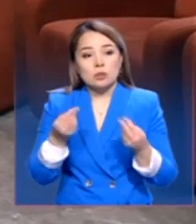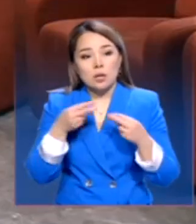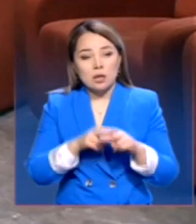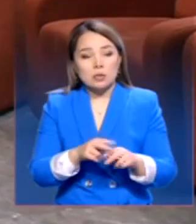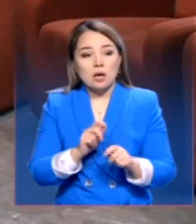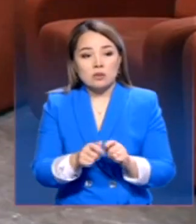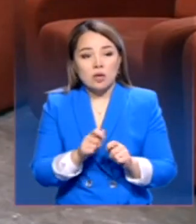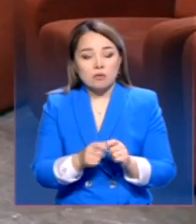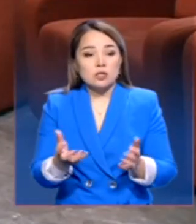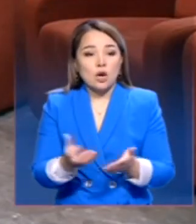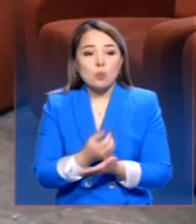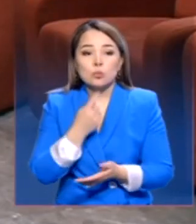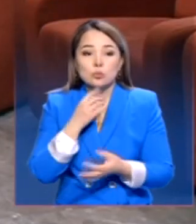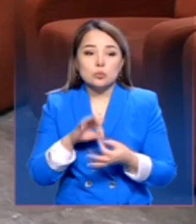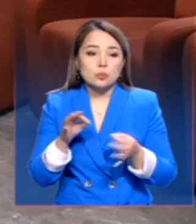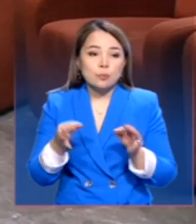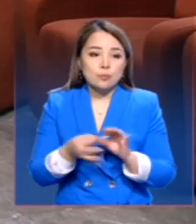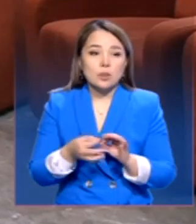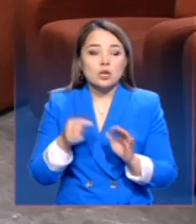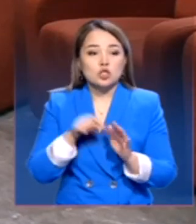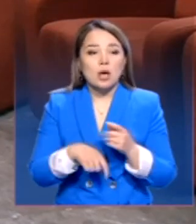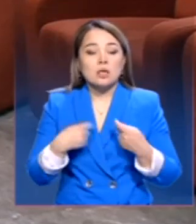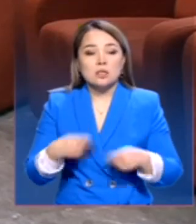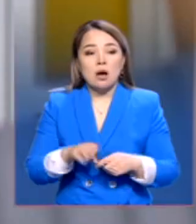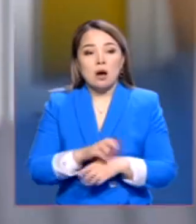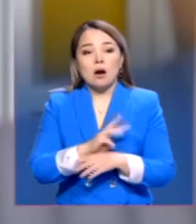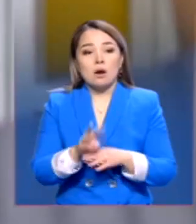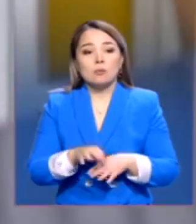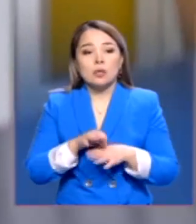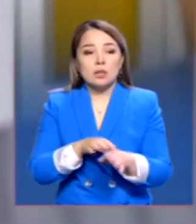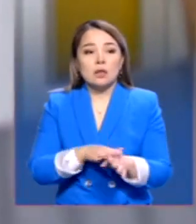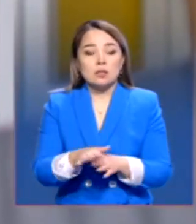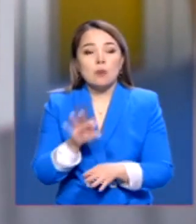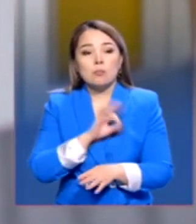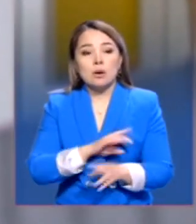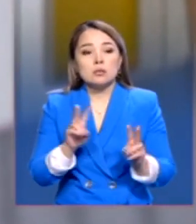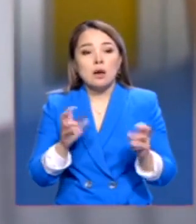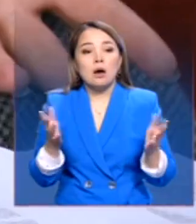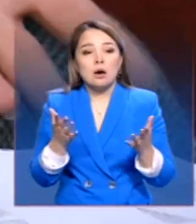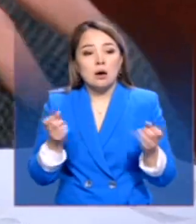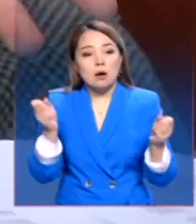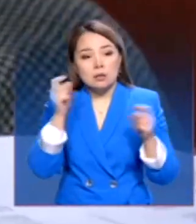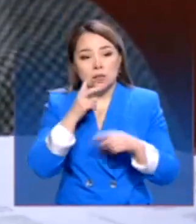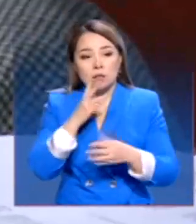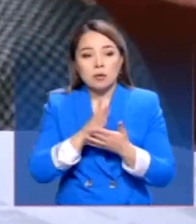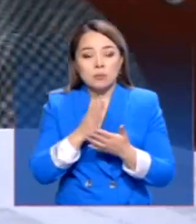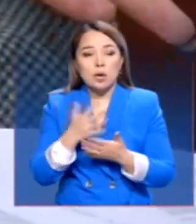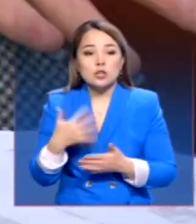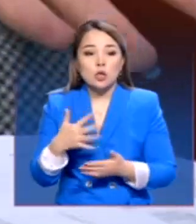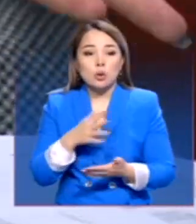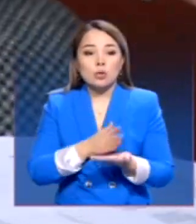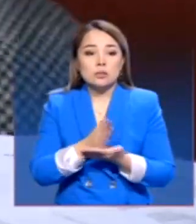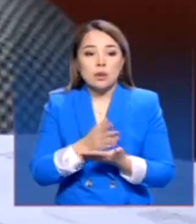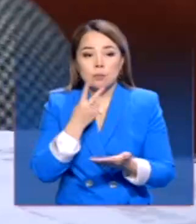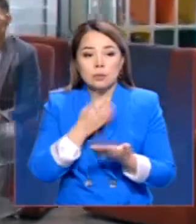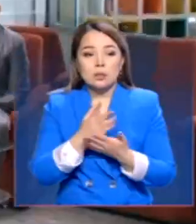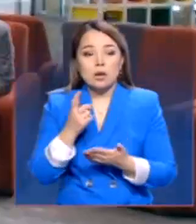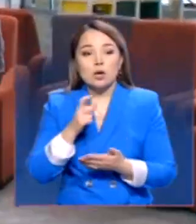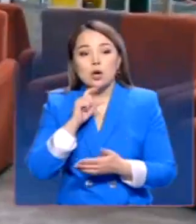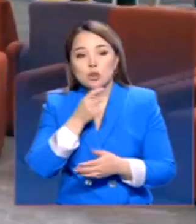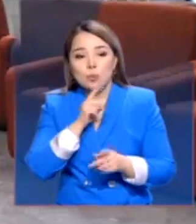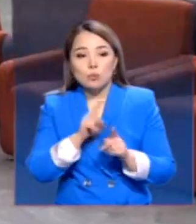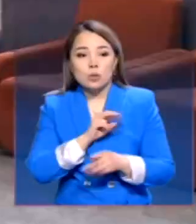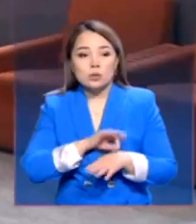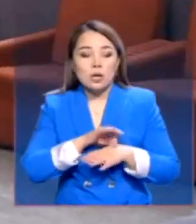инвестор табу қиын дейді. Сондықтан алдымен ішкі нарықты қамтып, қай саладан пайда түсетінін анықтау керек. Ол үшін елу қызмет түрі экономикалық қызмет